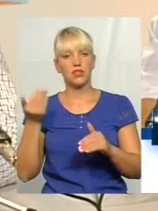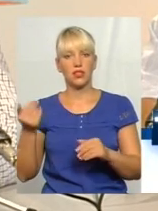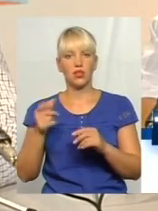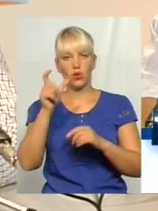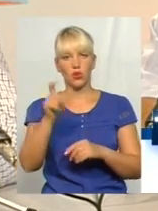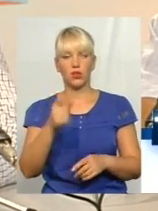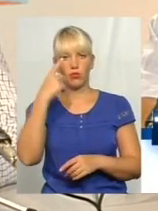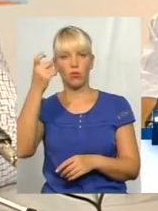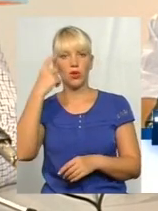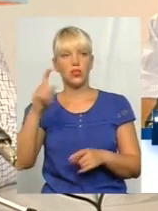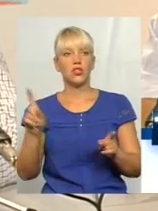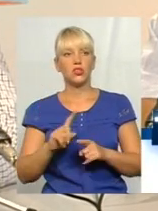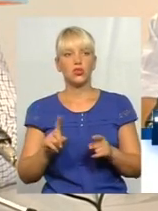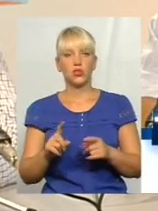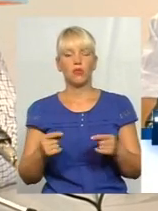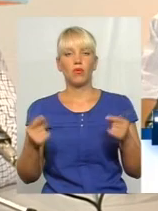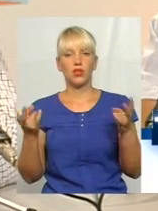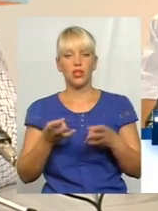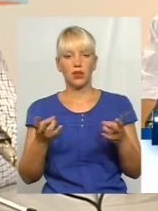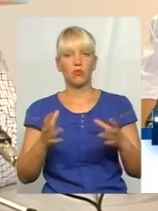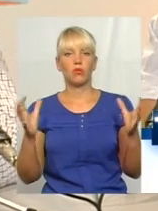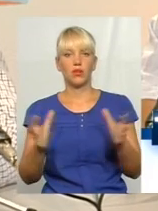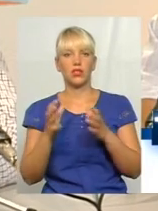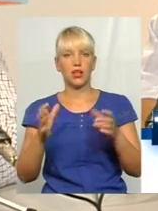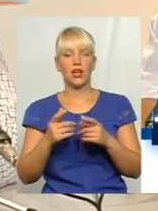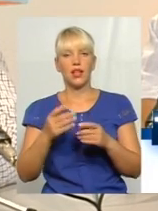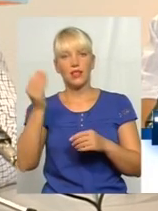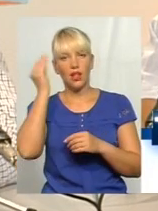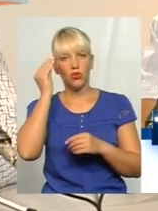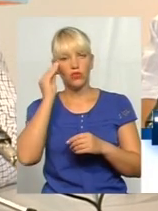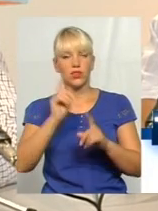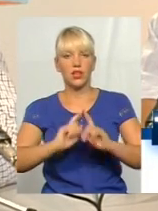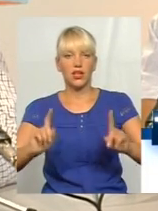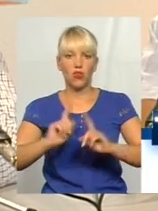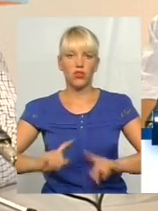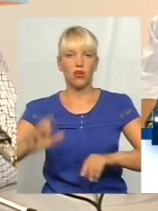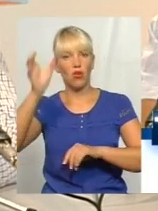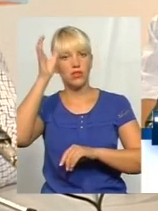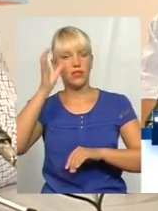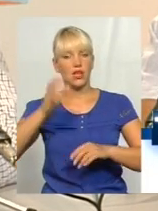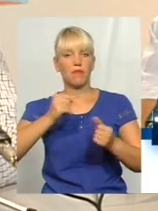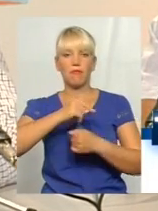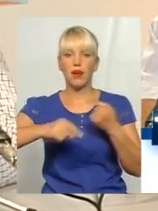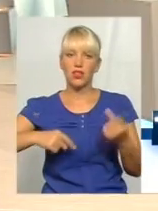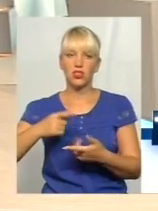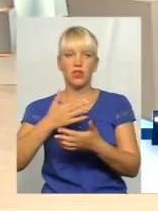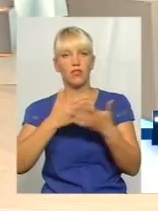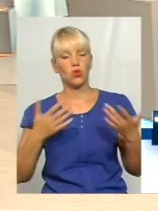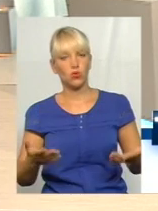попереджати що потрібно берегти талановитих креативних освітянських менеджерів